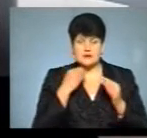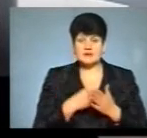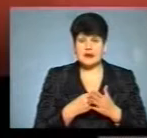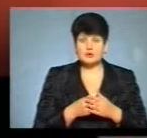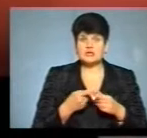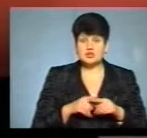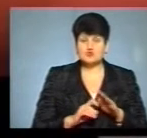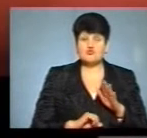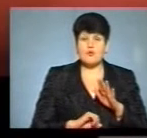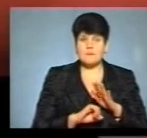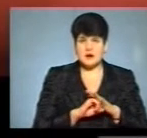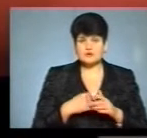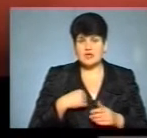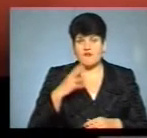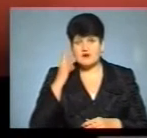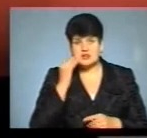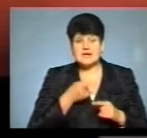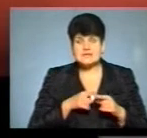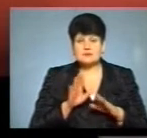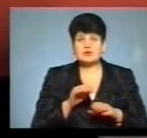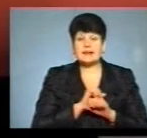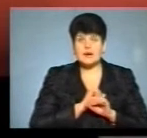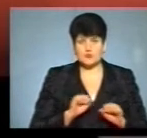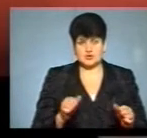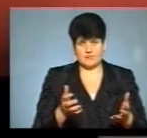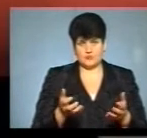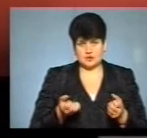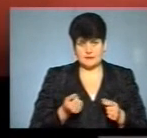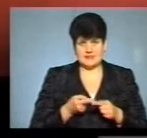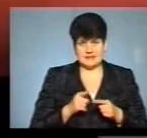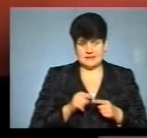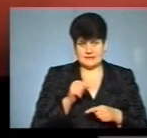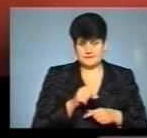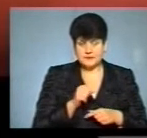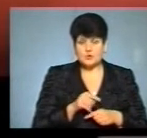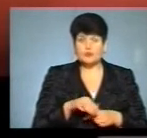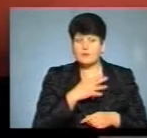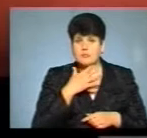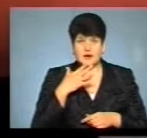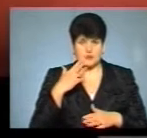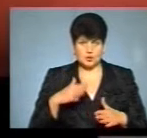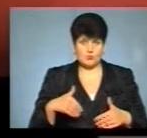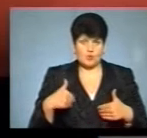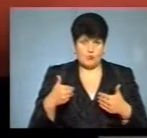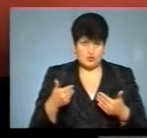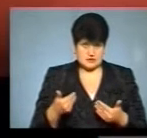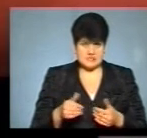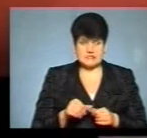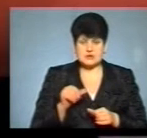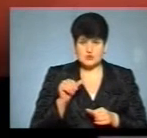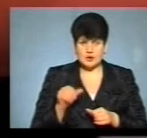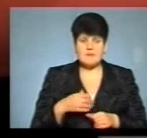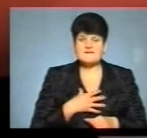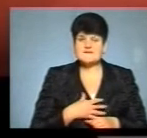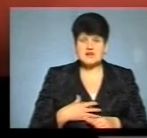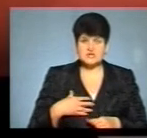охорони здоров'я, я вважаю, це буде неможливо отримати цей ресурс. Тому багато пропозицій, зокрема, такі важливі,